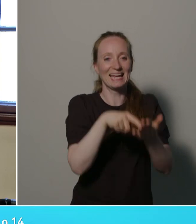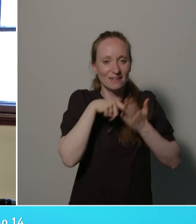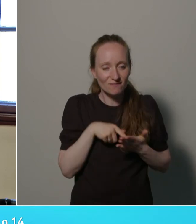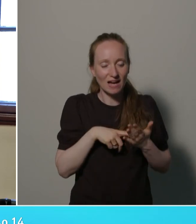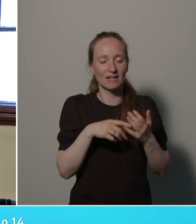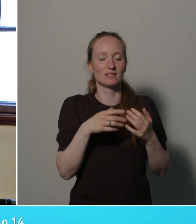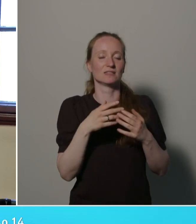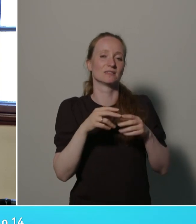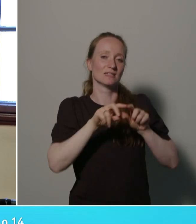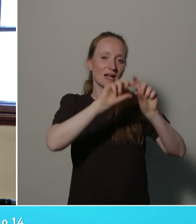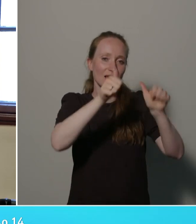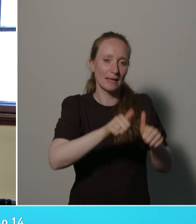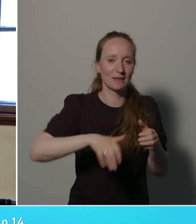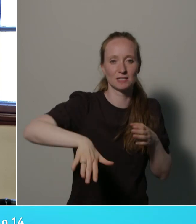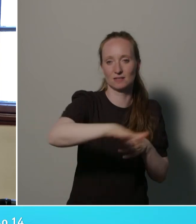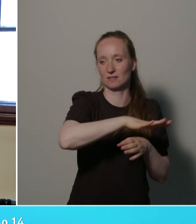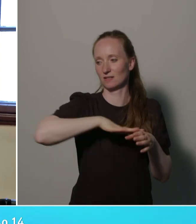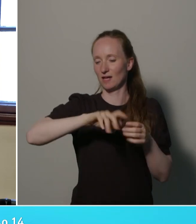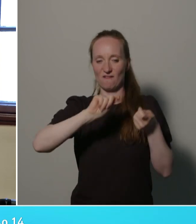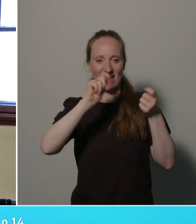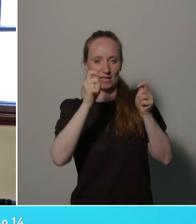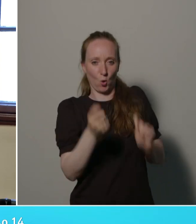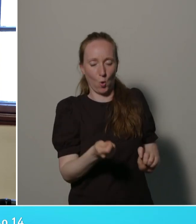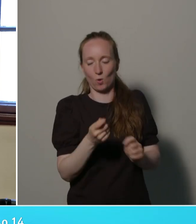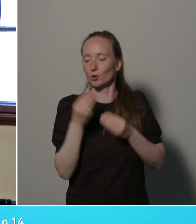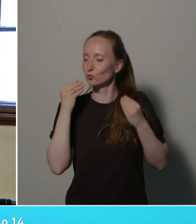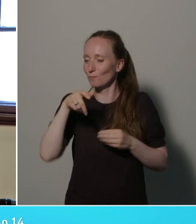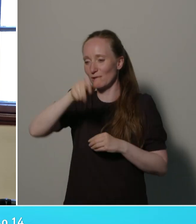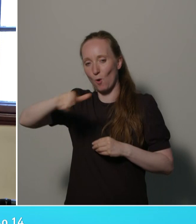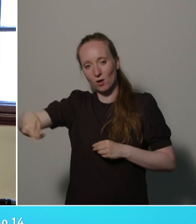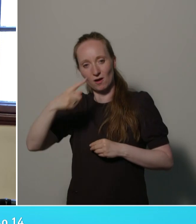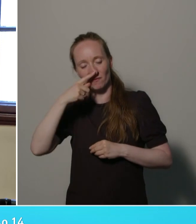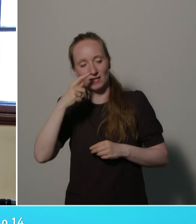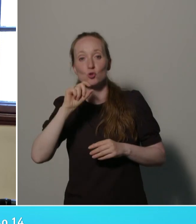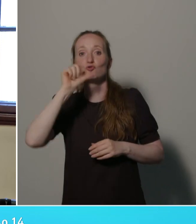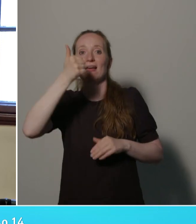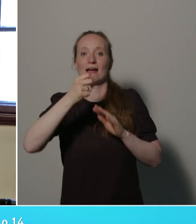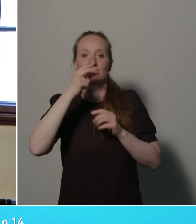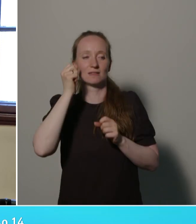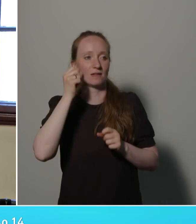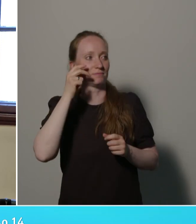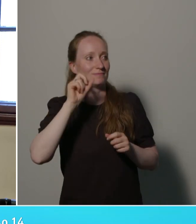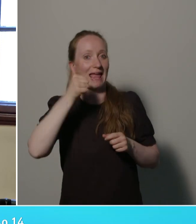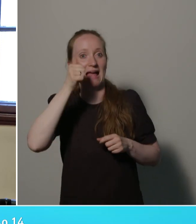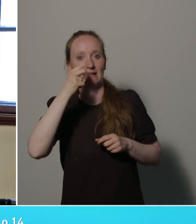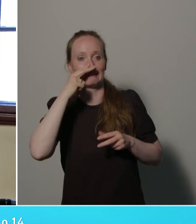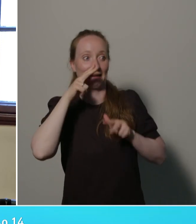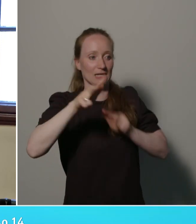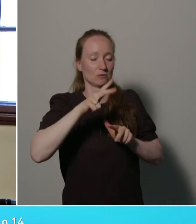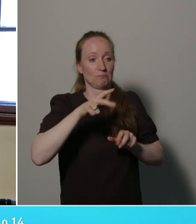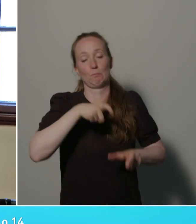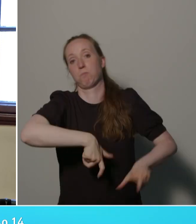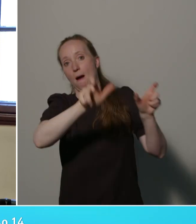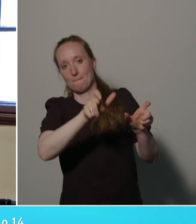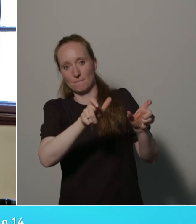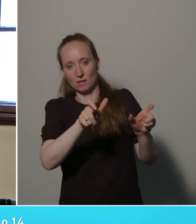im Lebensumfeld, die stoßen meistens auf grundsätzlichen Widerstand, das haben wir auch gerade schon gehört. Und trotzdem beleuchten sie aber auch berechtigte Sorgen.